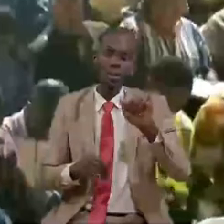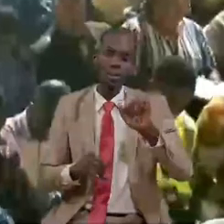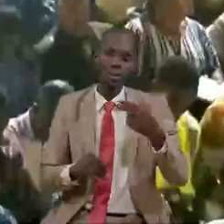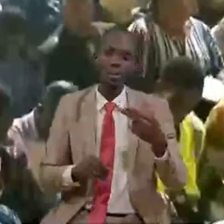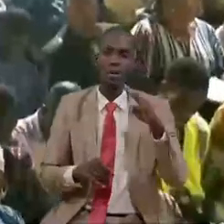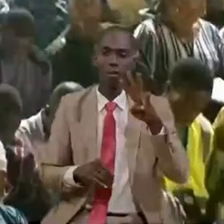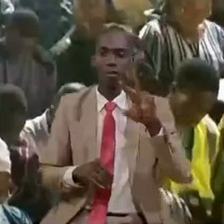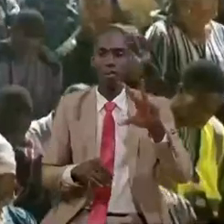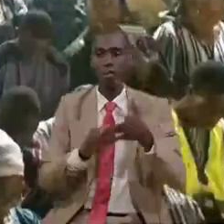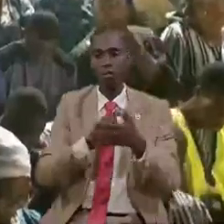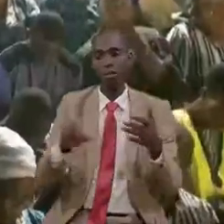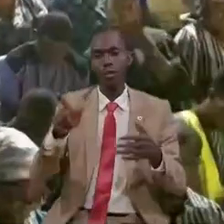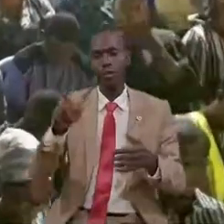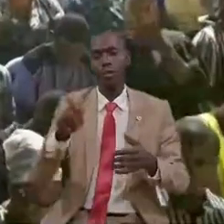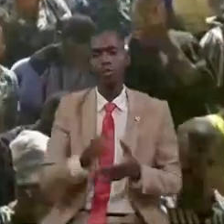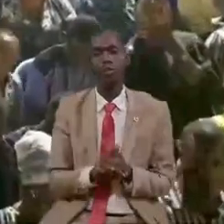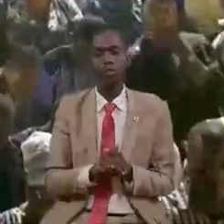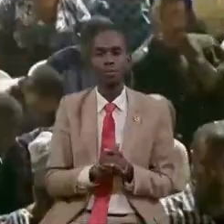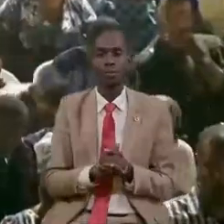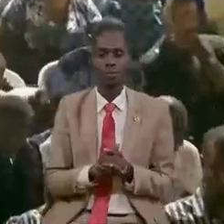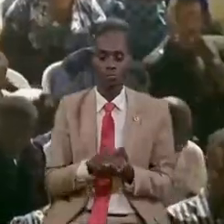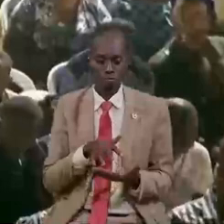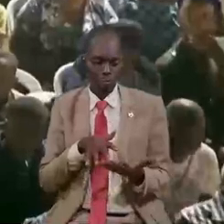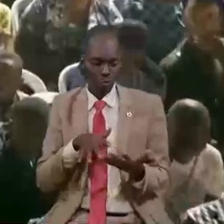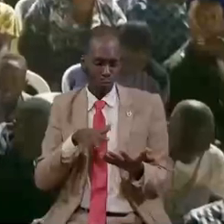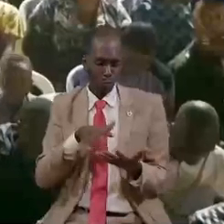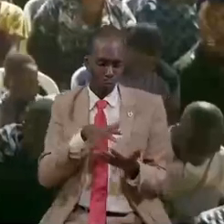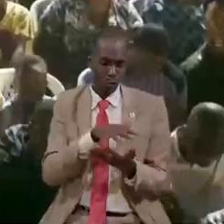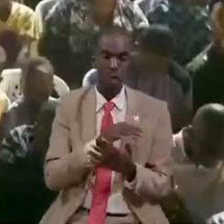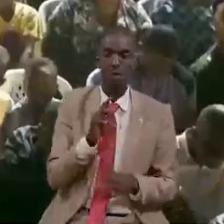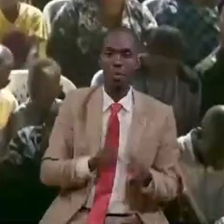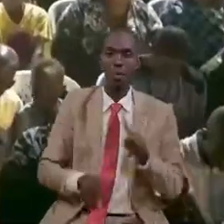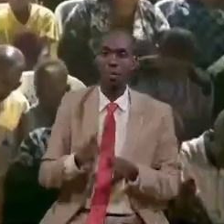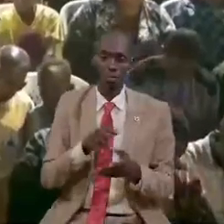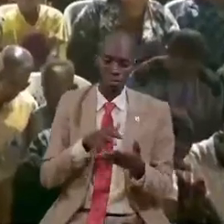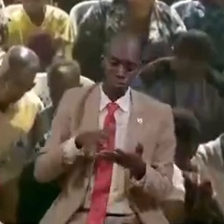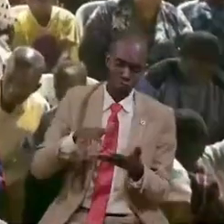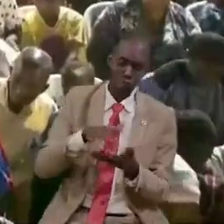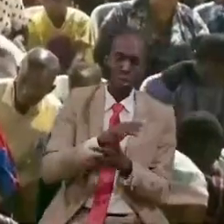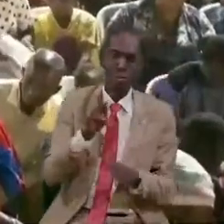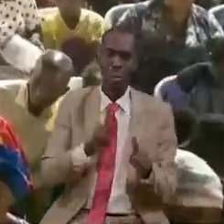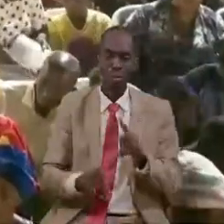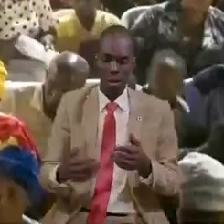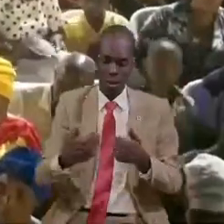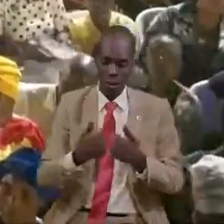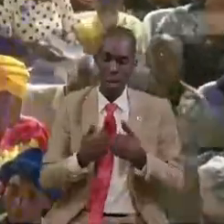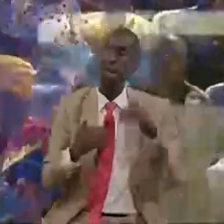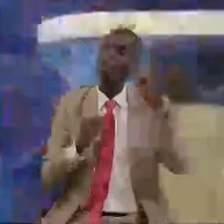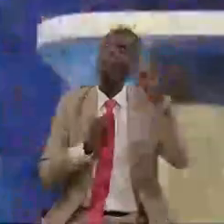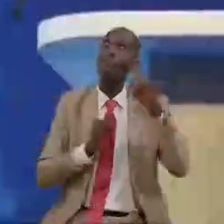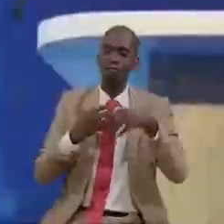Ésaïe 43, verset 21. Le peuple que je me suis